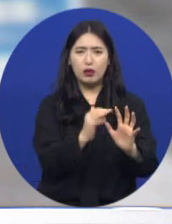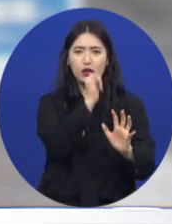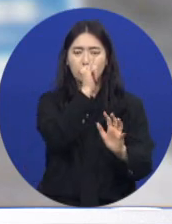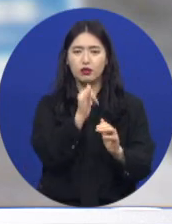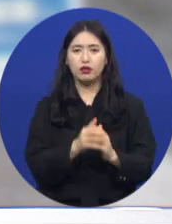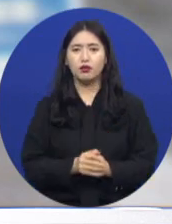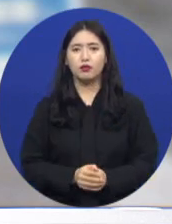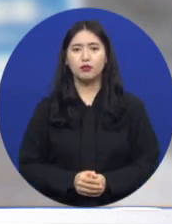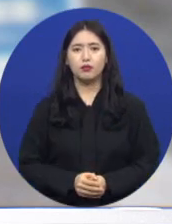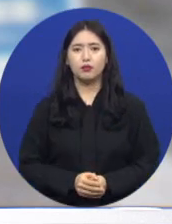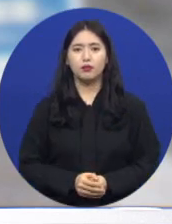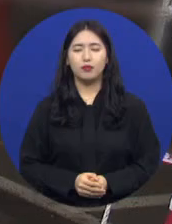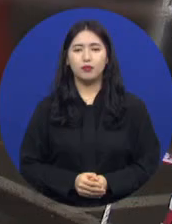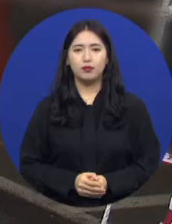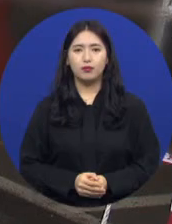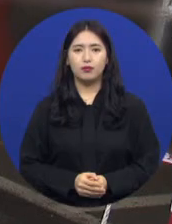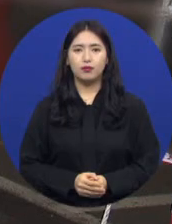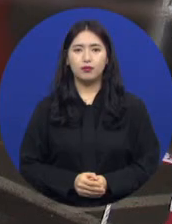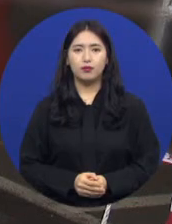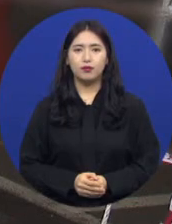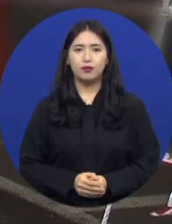기자입니다.